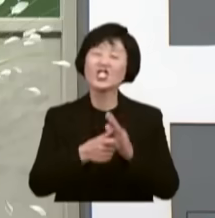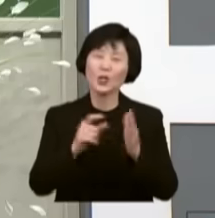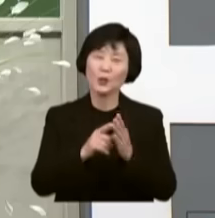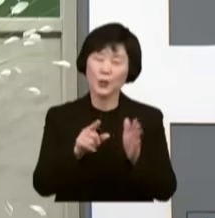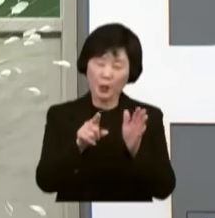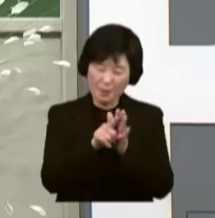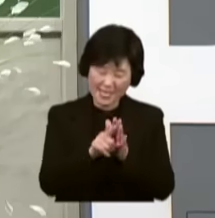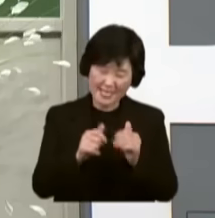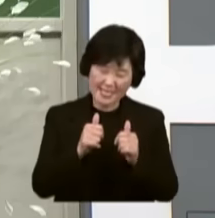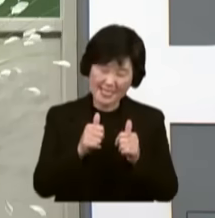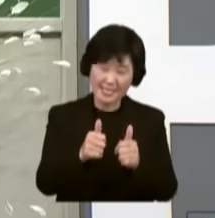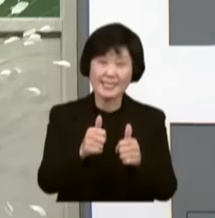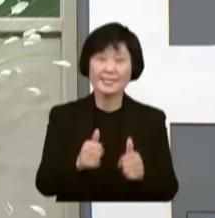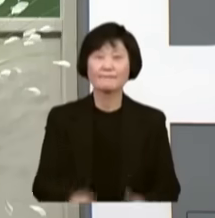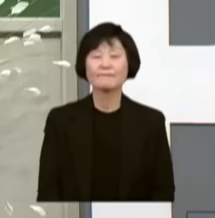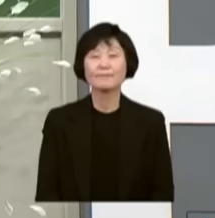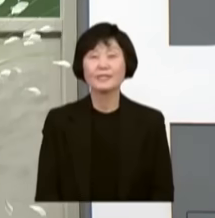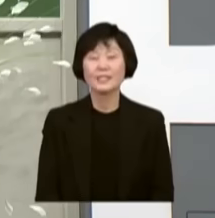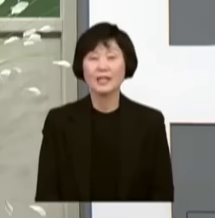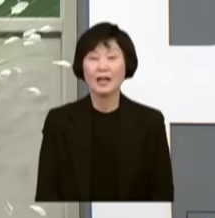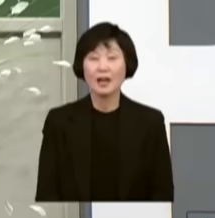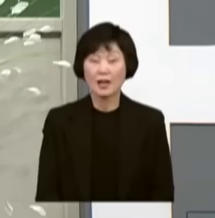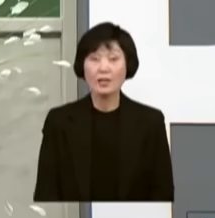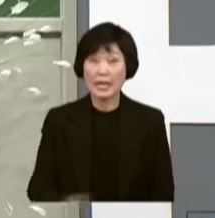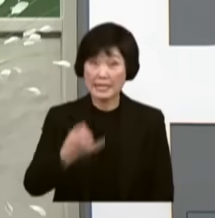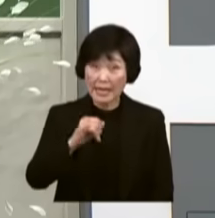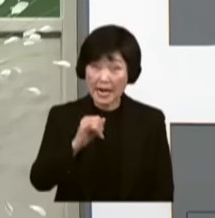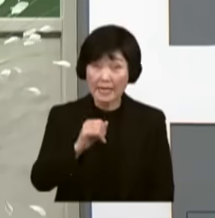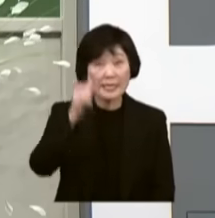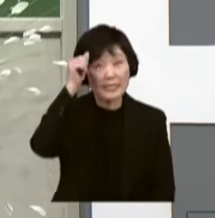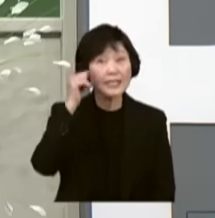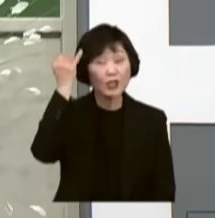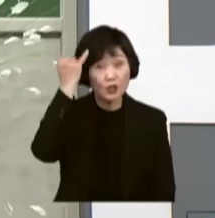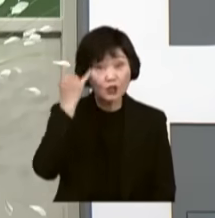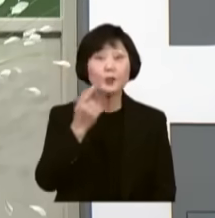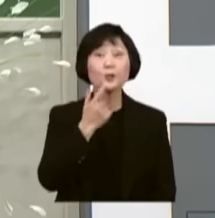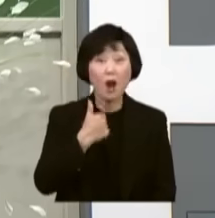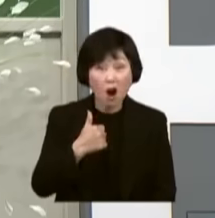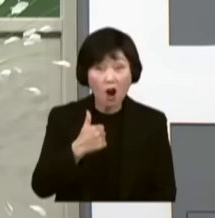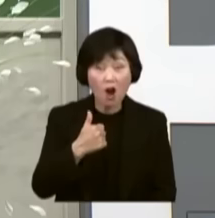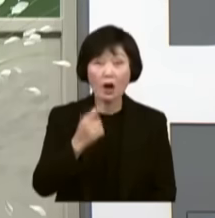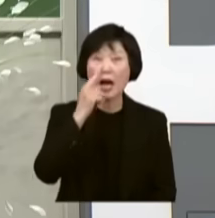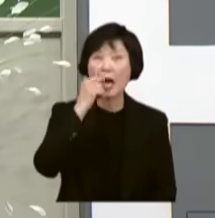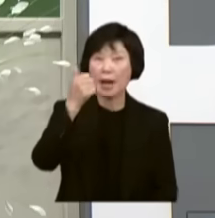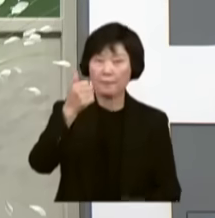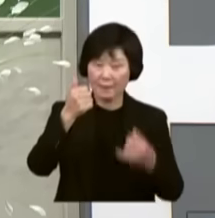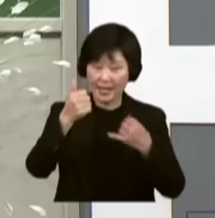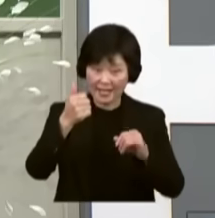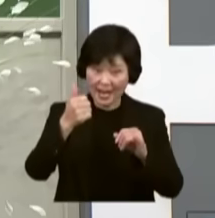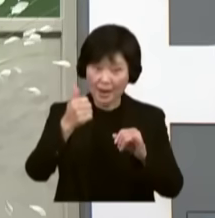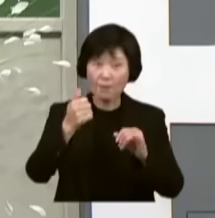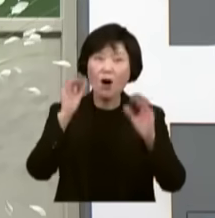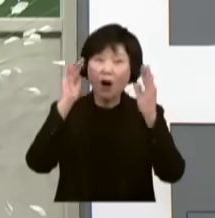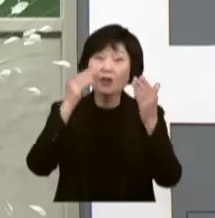분명히 수민이가 뭐 사춘기도 겪었을 것이고 그 아빠와 딸이 뭐 어렸을 때야 뭐 사이가 좋다고는 하지만